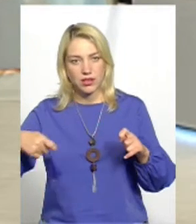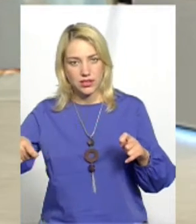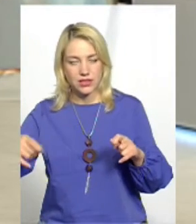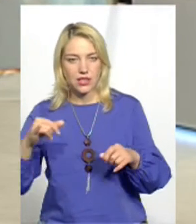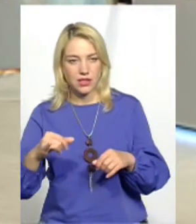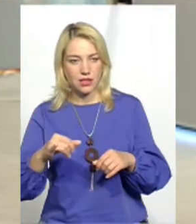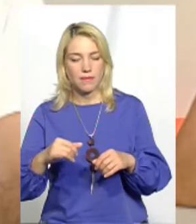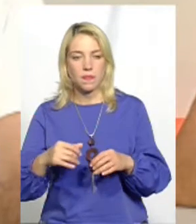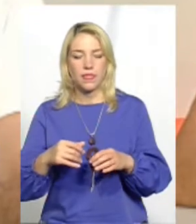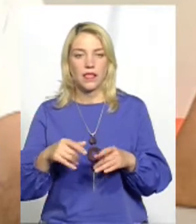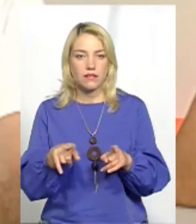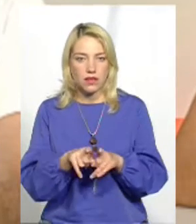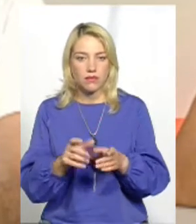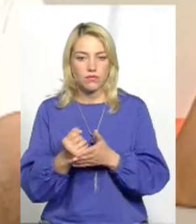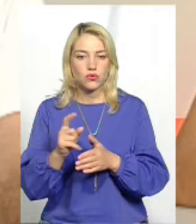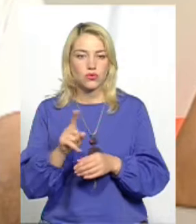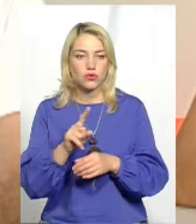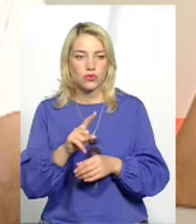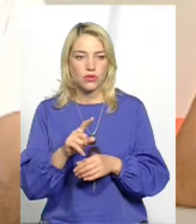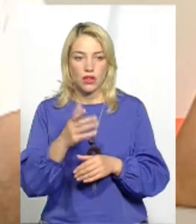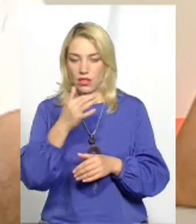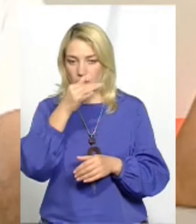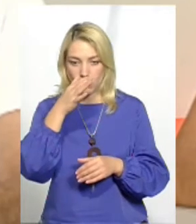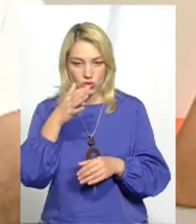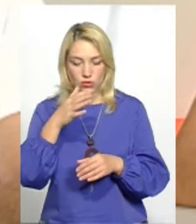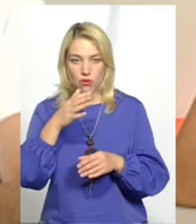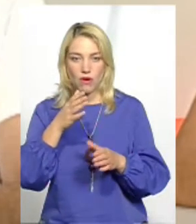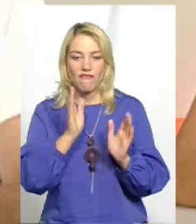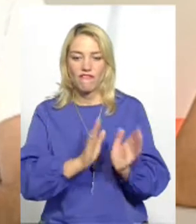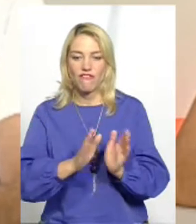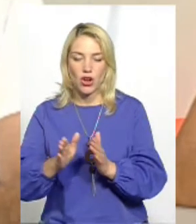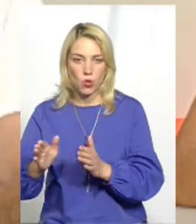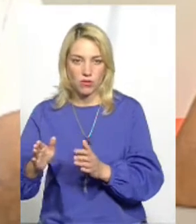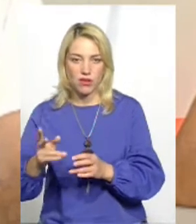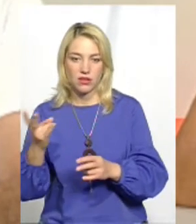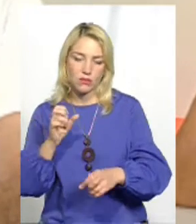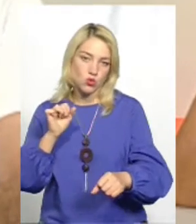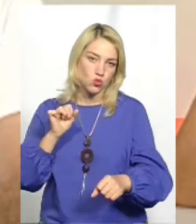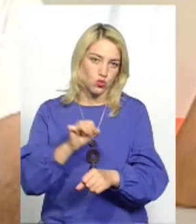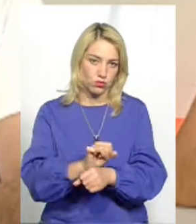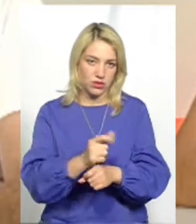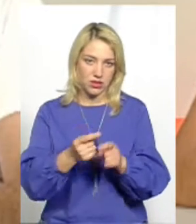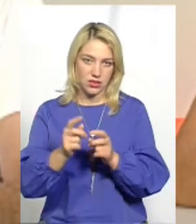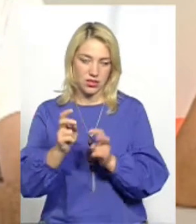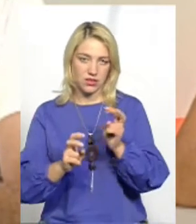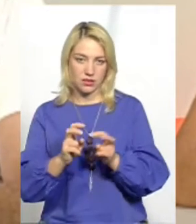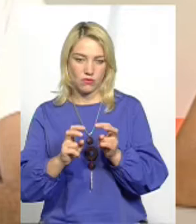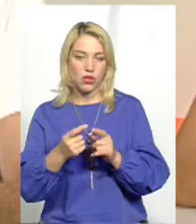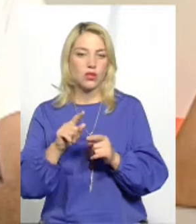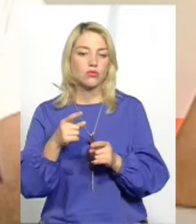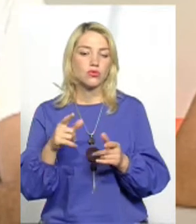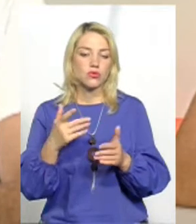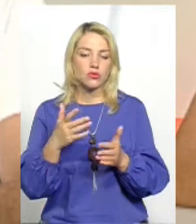що якщо не можемо анулювати, треба зупиняти. Тому що забрудненість пішла настільки, що вже